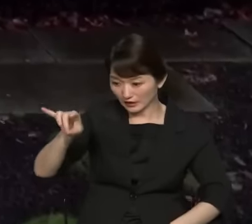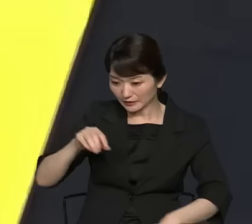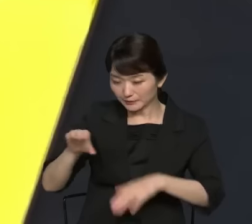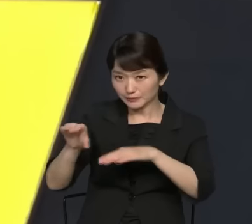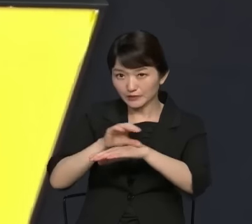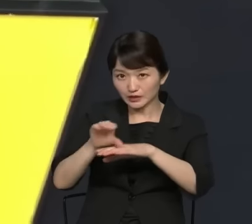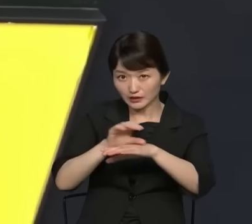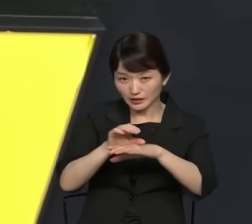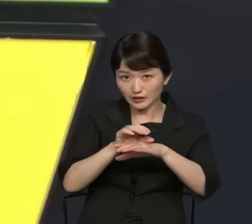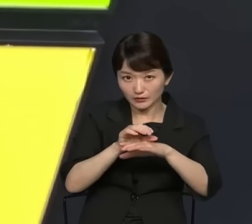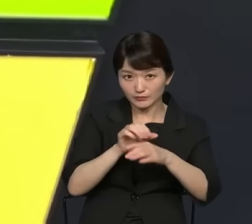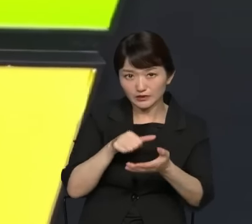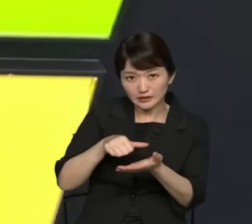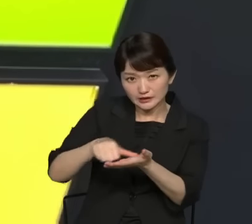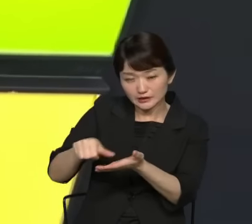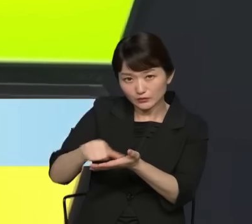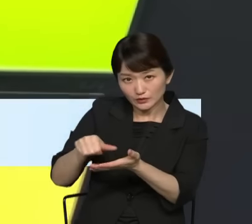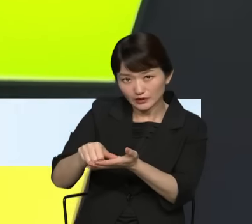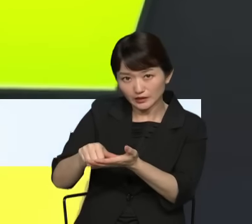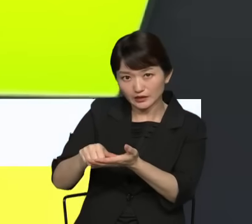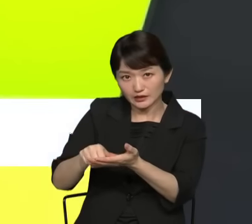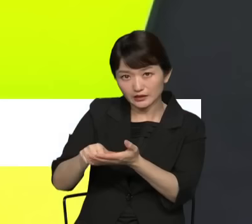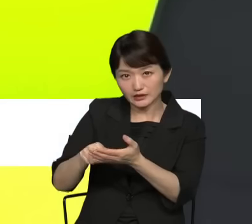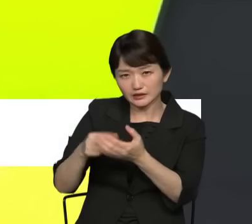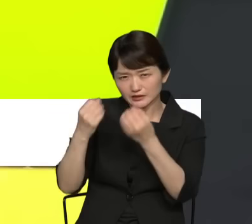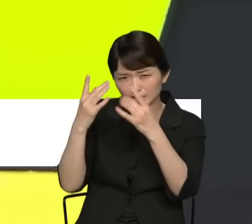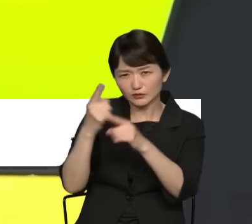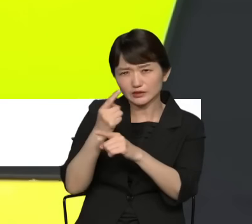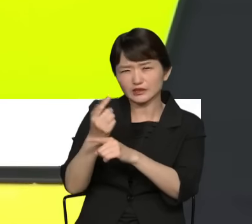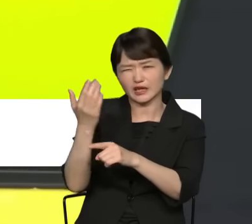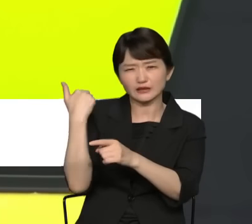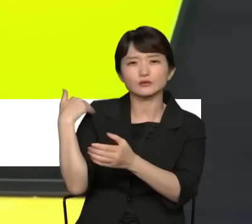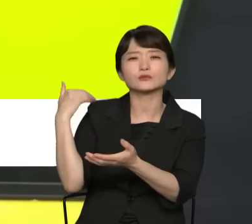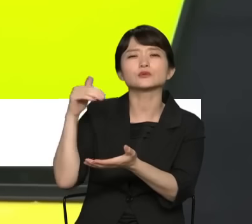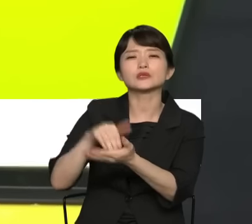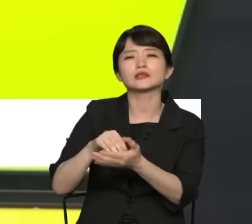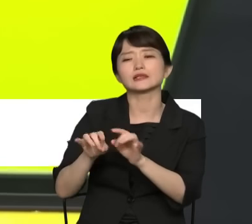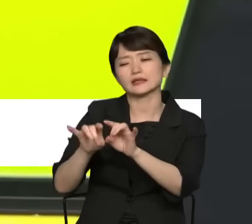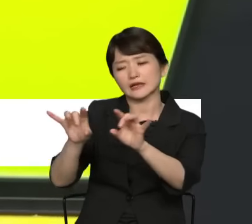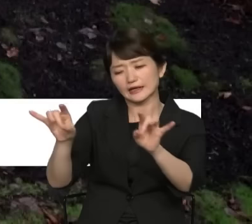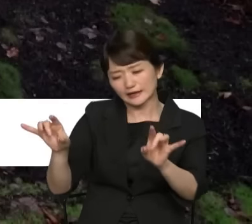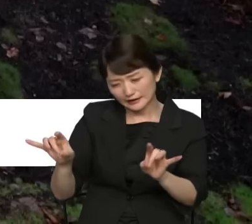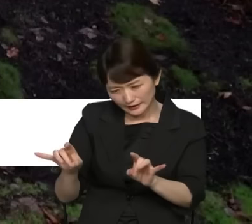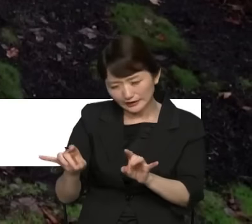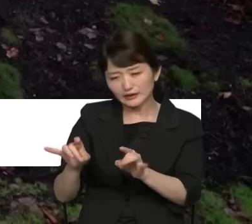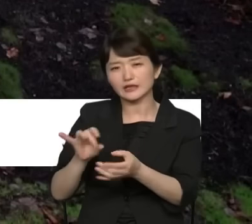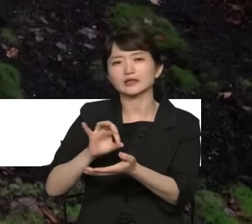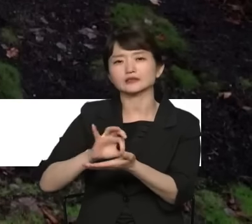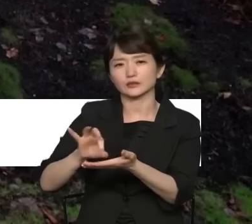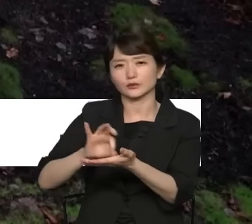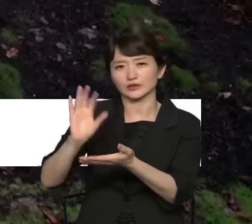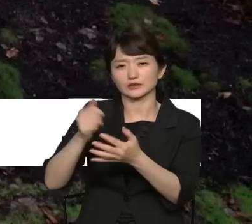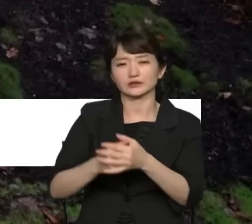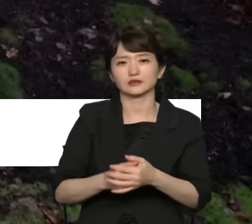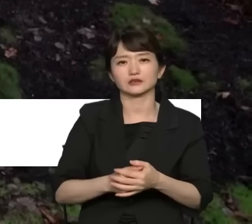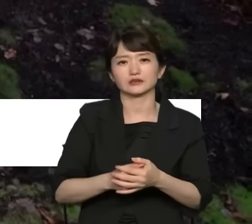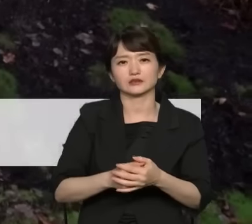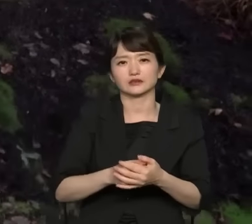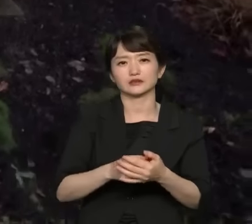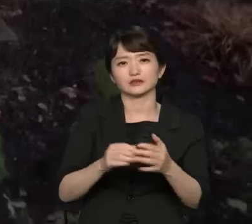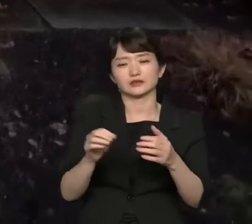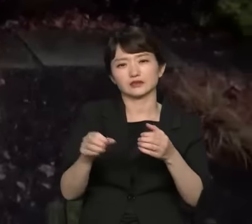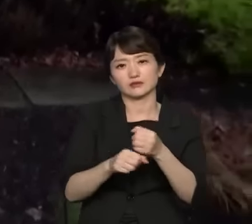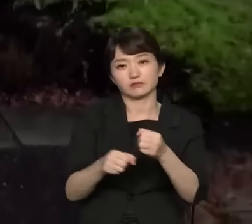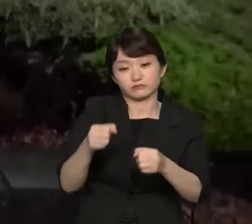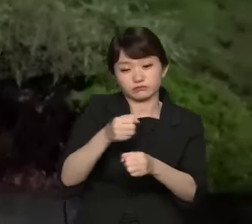단말기에서 지워서 업데이트 이전으로 되돌리는 작업 역시 일일이 해야 하는 겁니다 장애 복구가 늦어질 수밖에